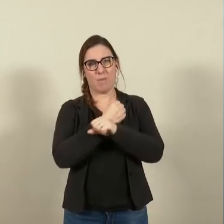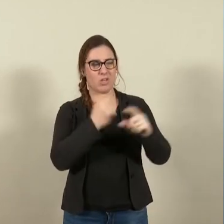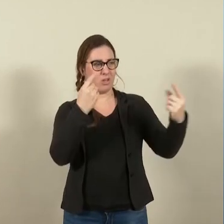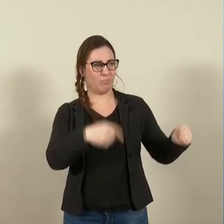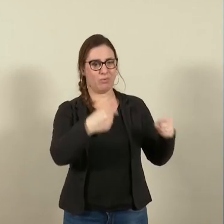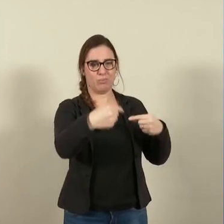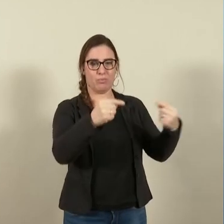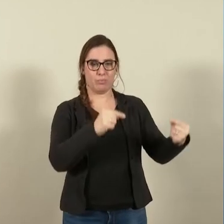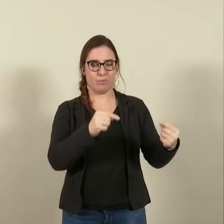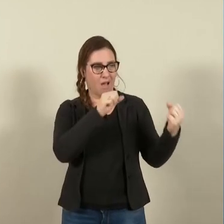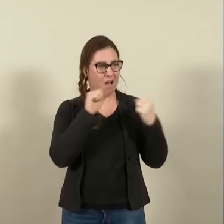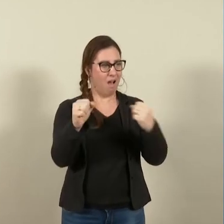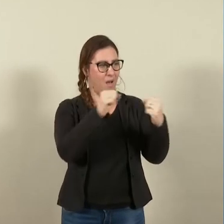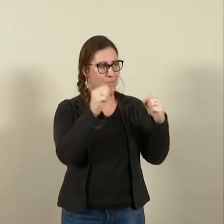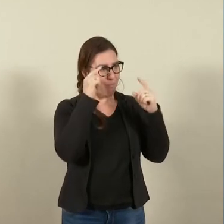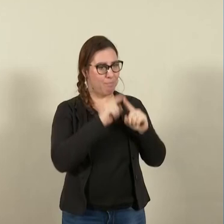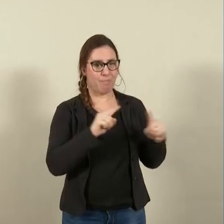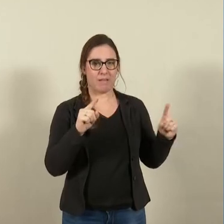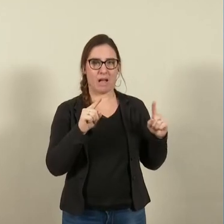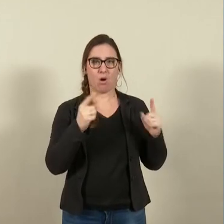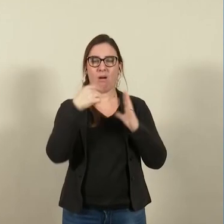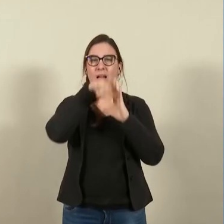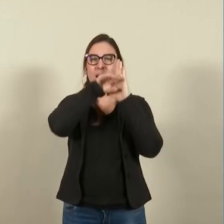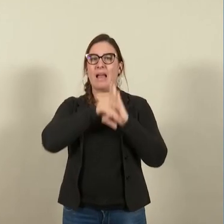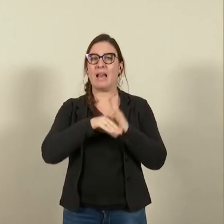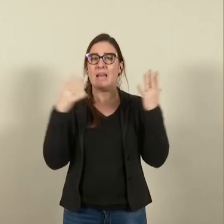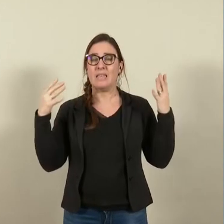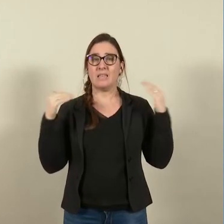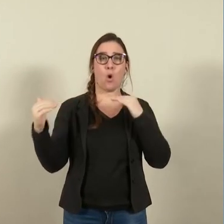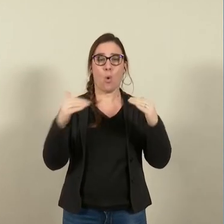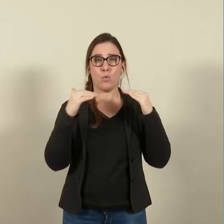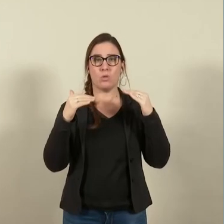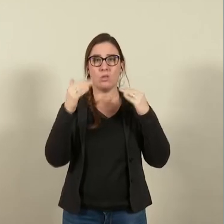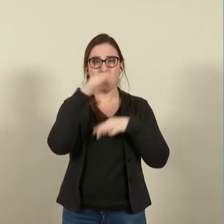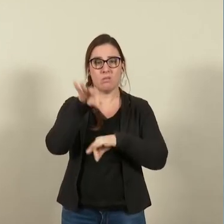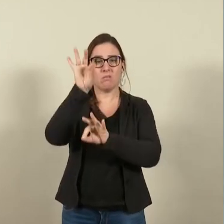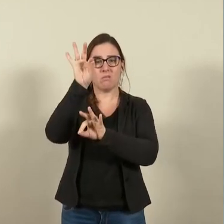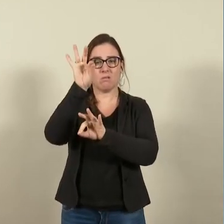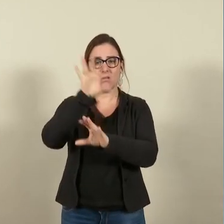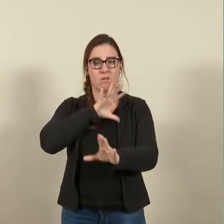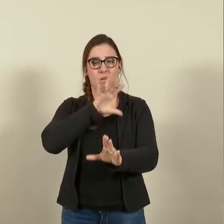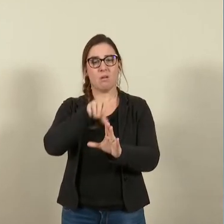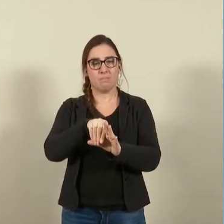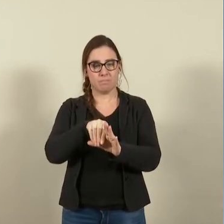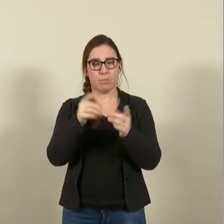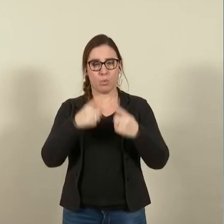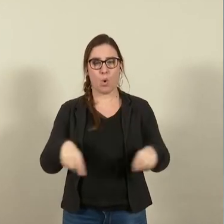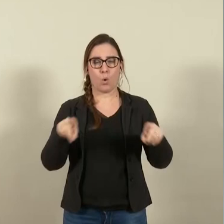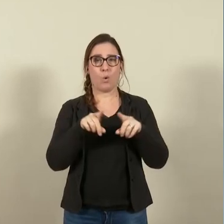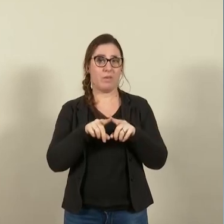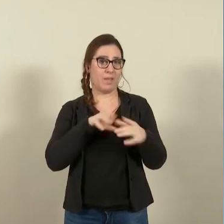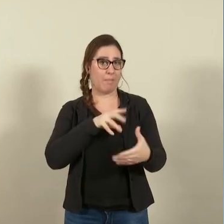pas réussi à se mettre d'accord sur une liste commune à présenter pour la participation à à ce